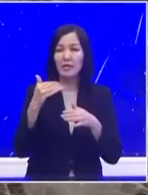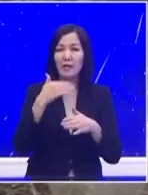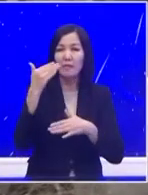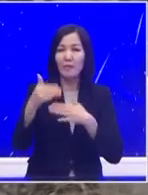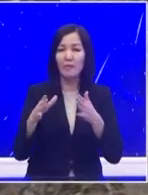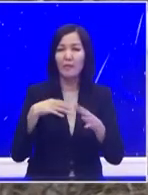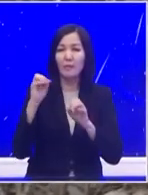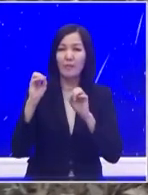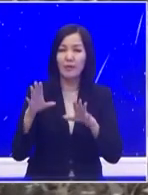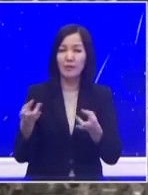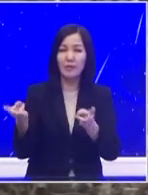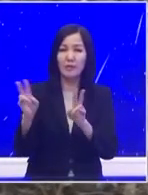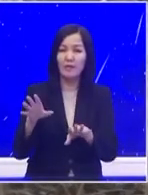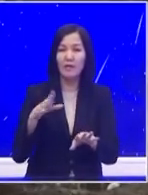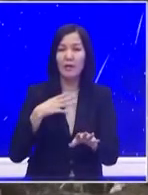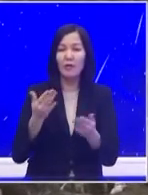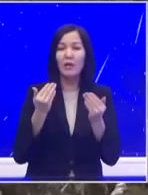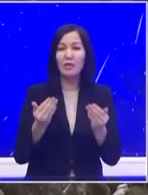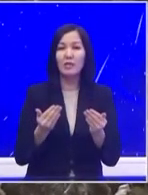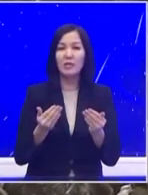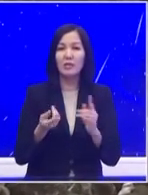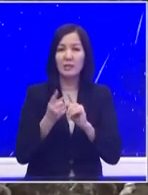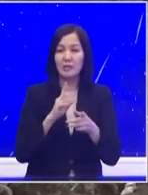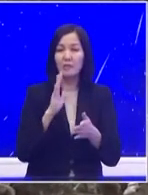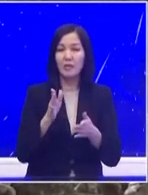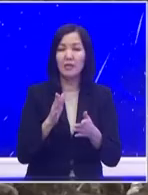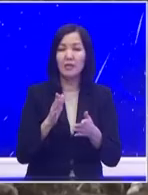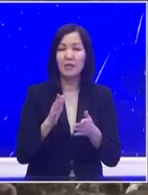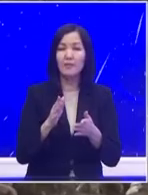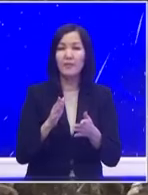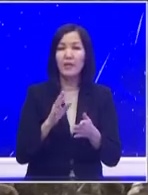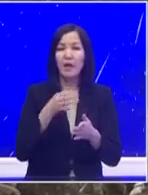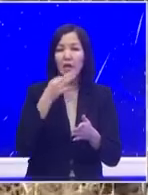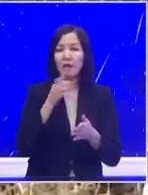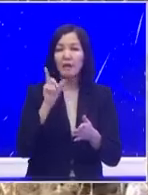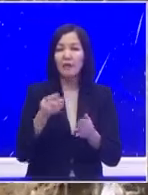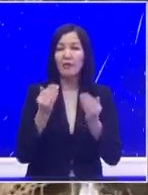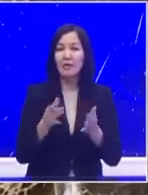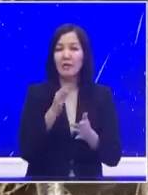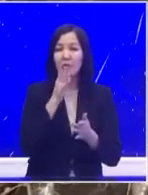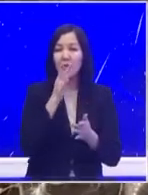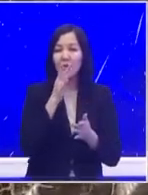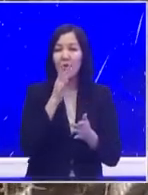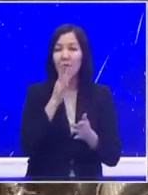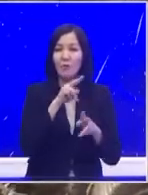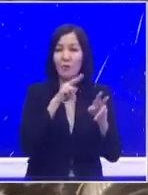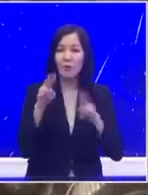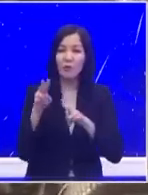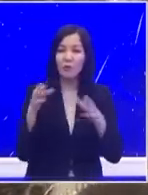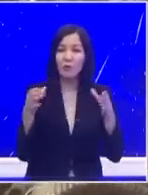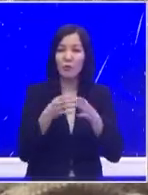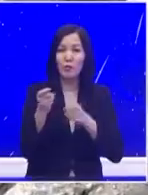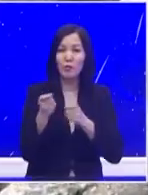крайне неприемлемо, однако ситуация в скором времени изменится. Как говорят ответственные лица, в настоящее время курирующее управление